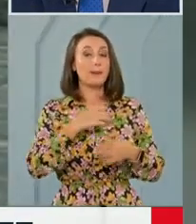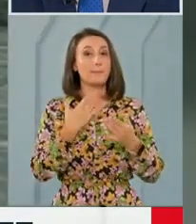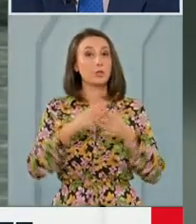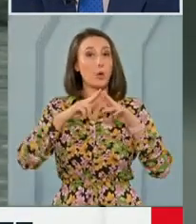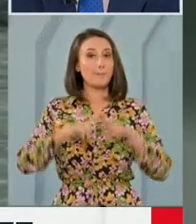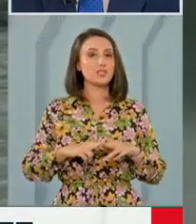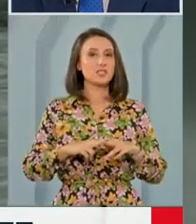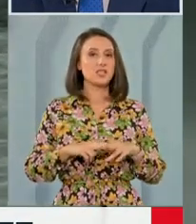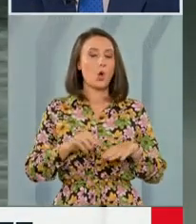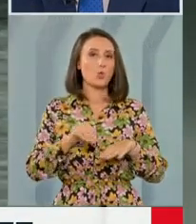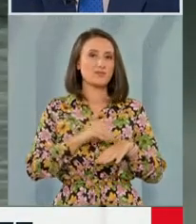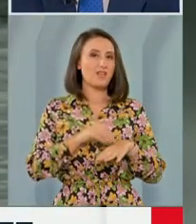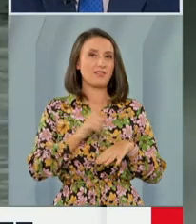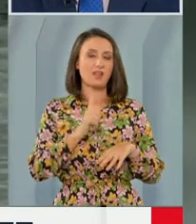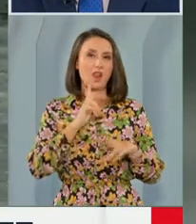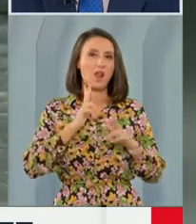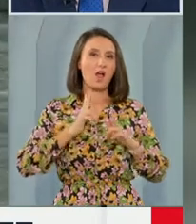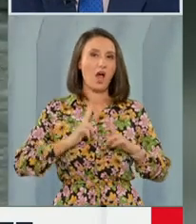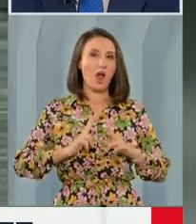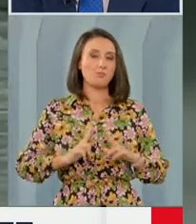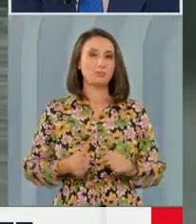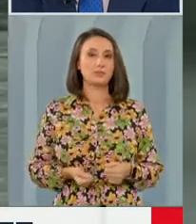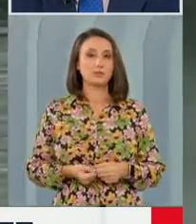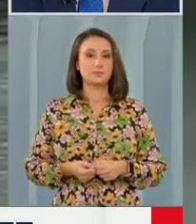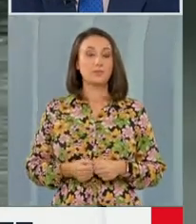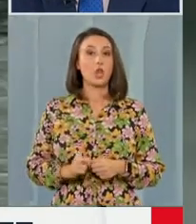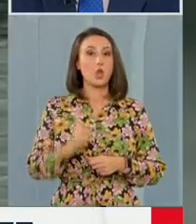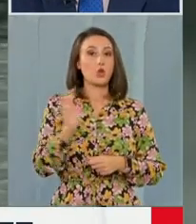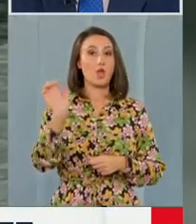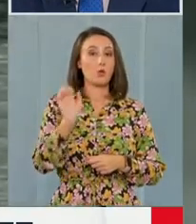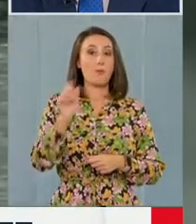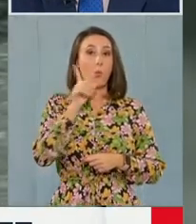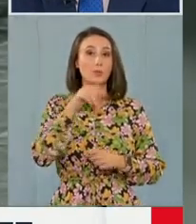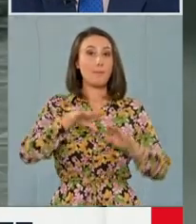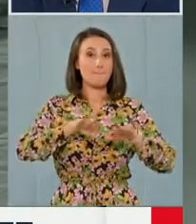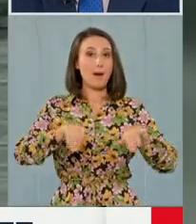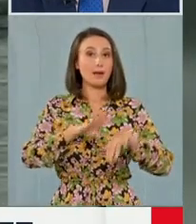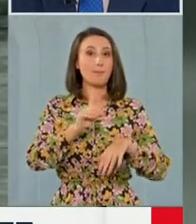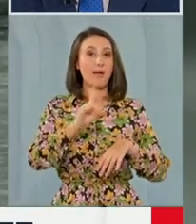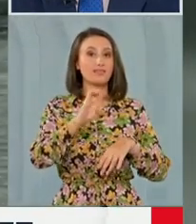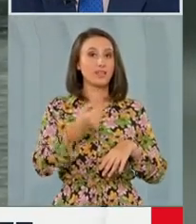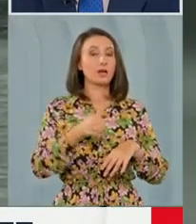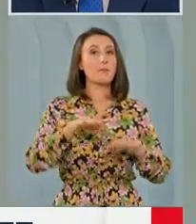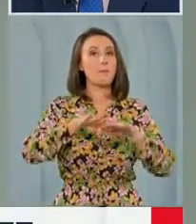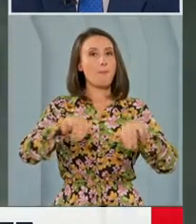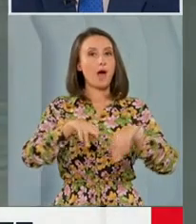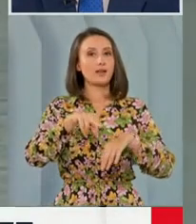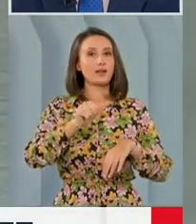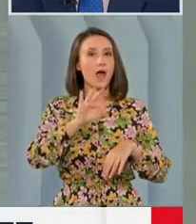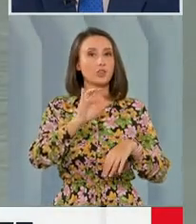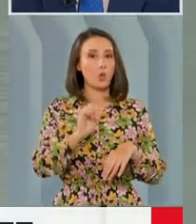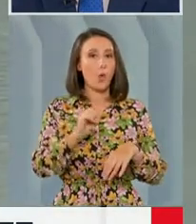stare de neliniște în nordul Europei, acolo unde Marea Baltică a devenit o mare NATO, și pentru